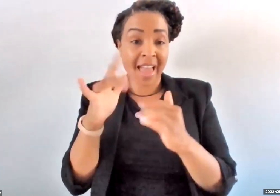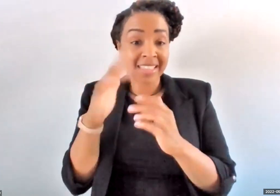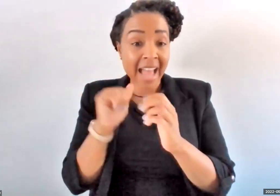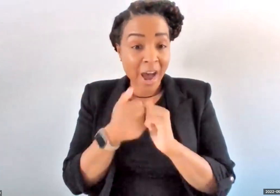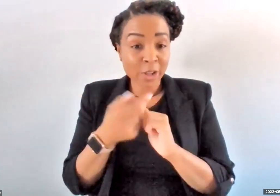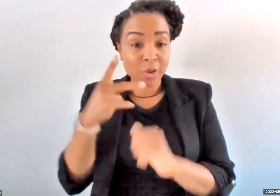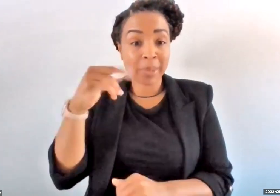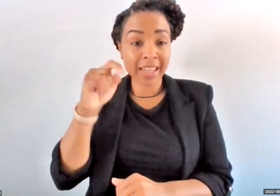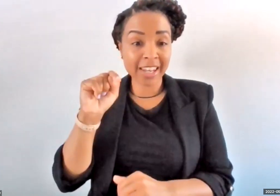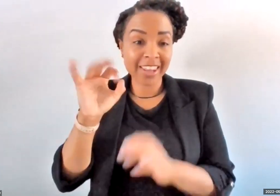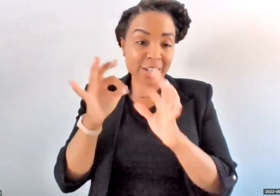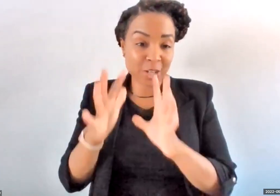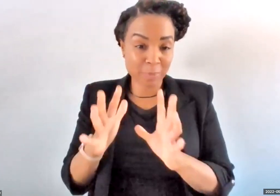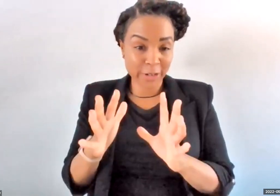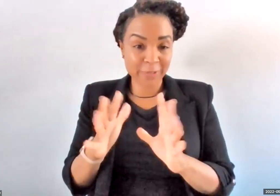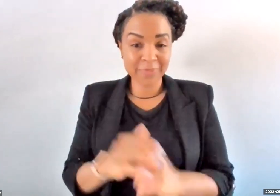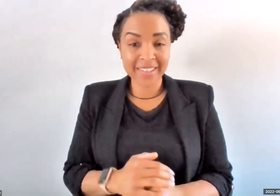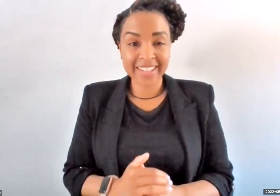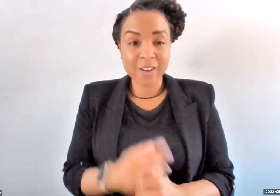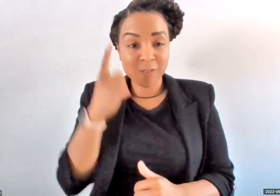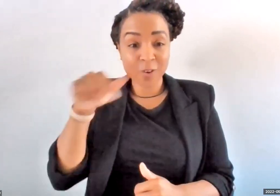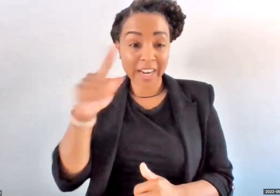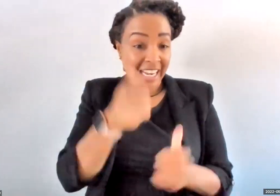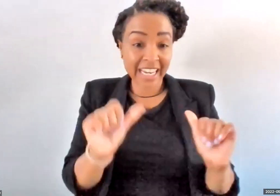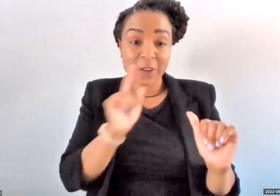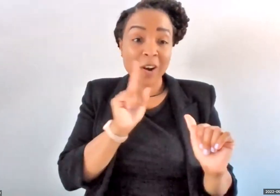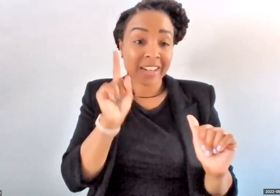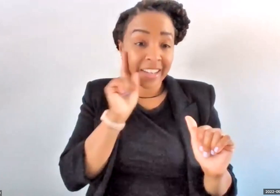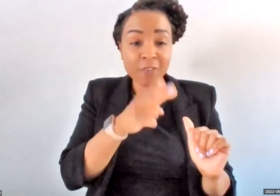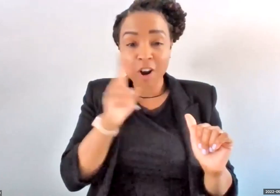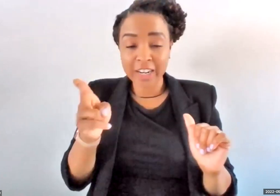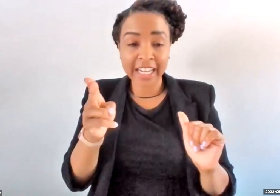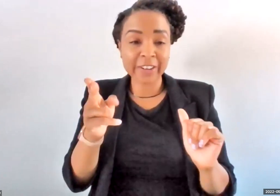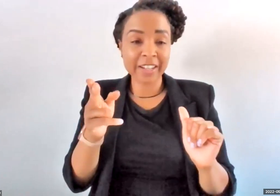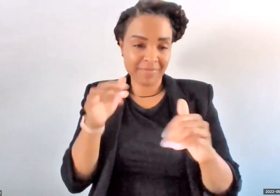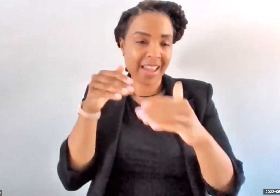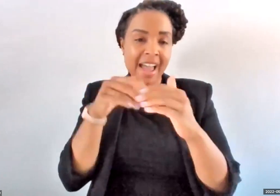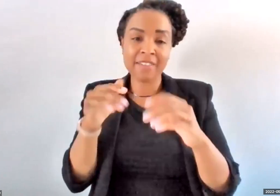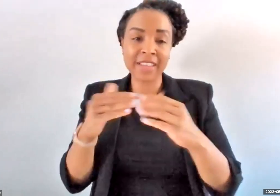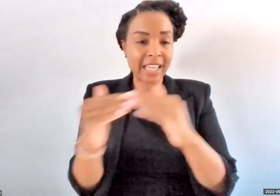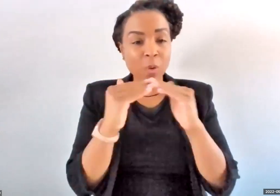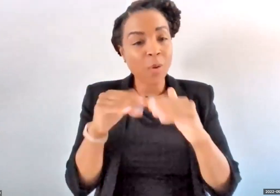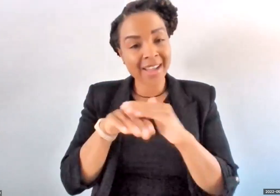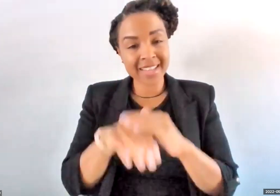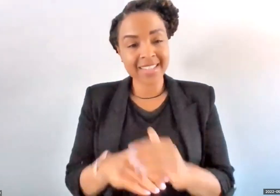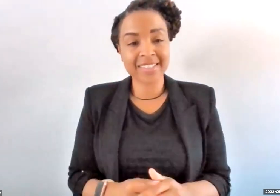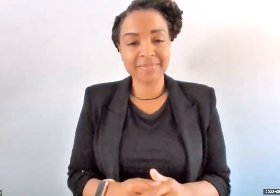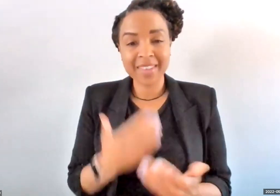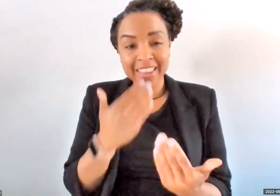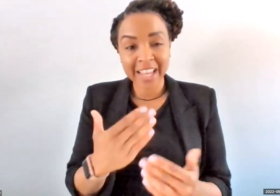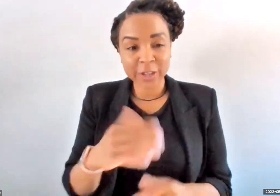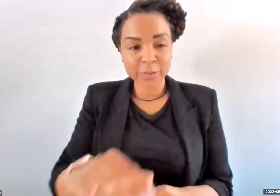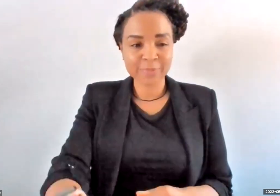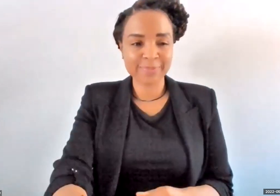That is how you pin the interpreter. For any who are deaf or hard of hearing have equal access.